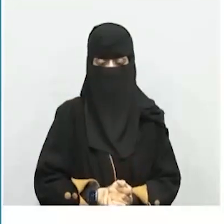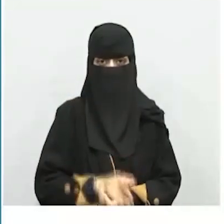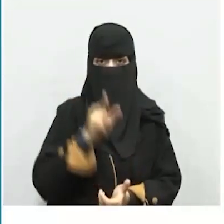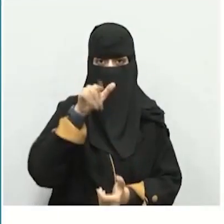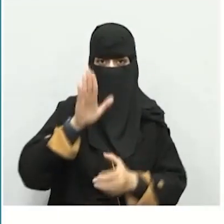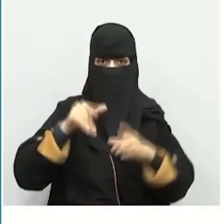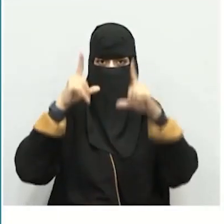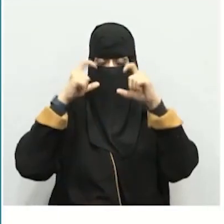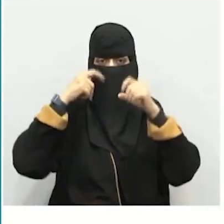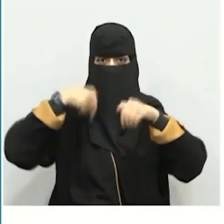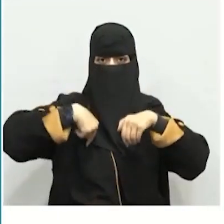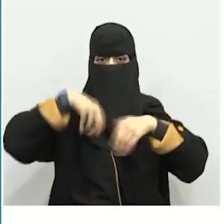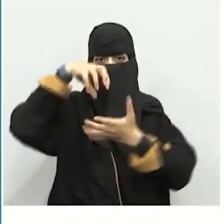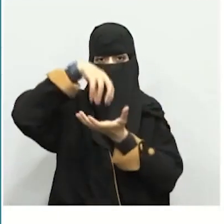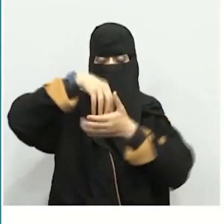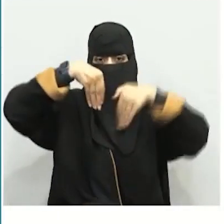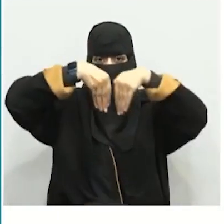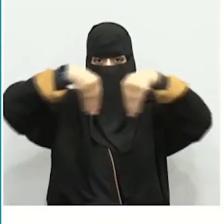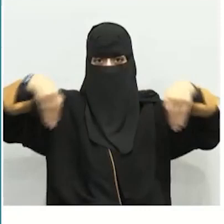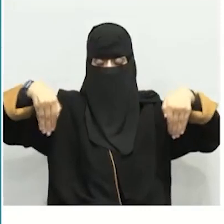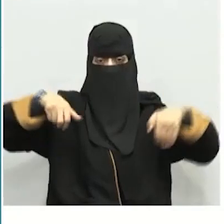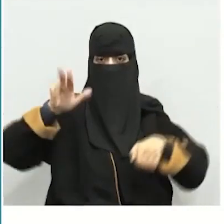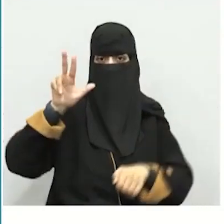وهنا صورة لقصر المربع بالرياض.